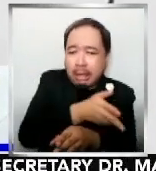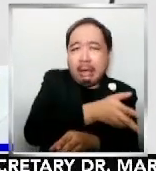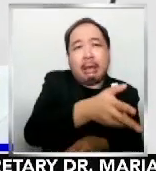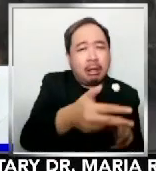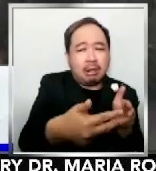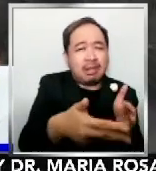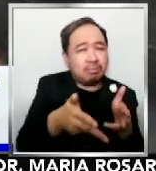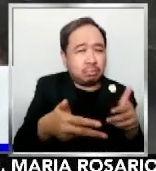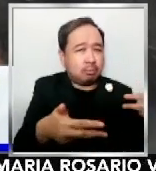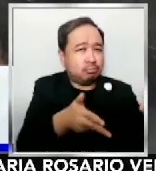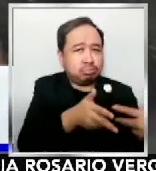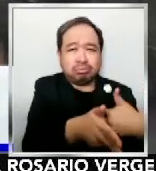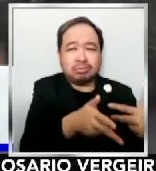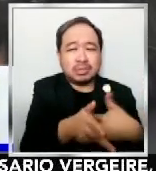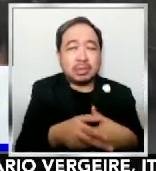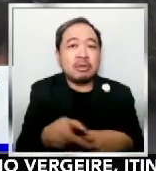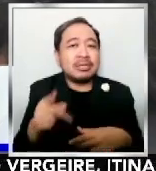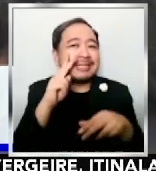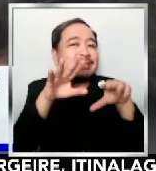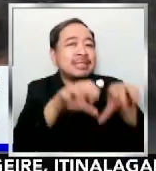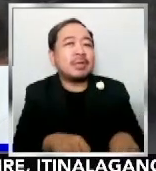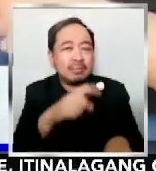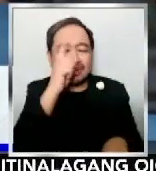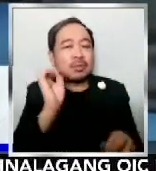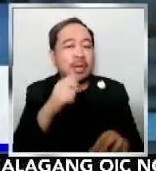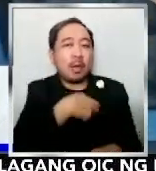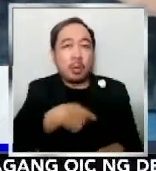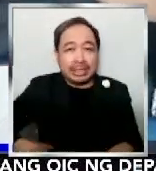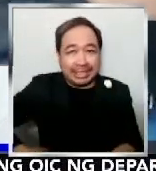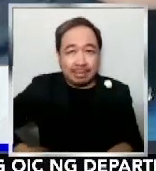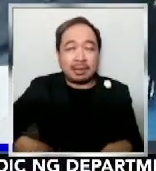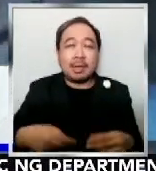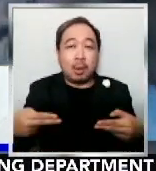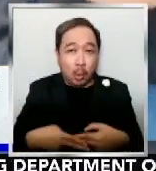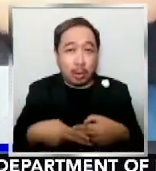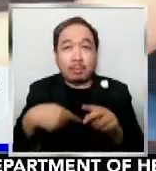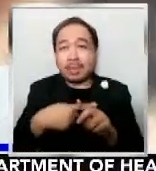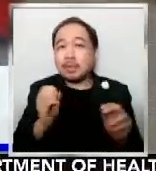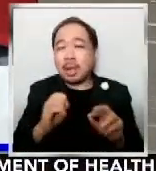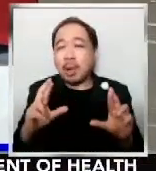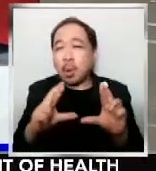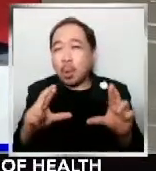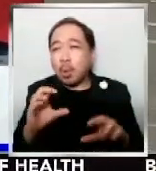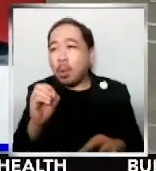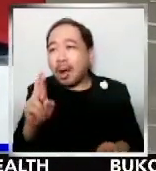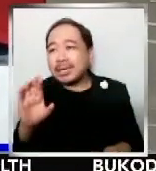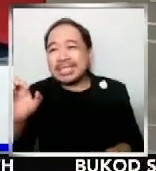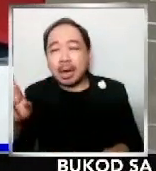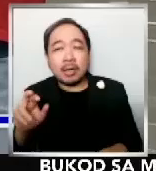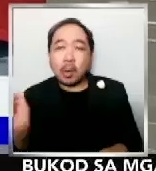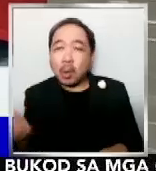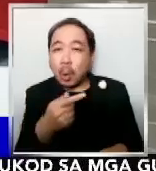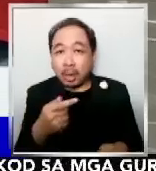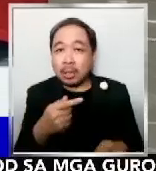driver dahil hindi naka-seatbelt at walang dalang OR at CR. Pinababa naman ang lahat ng sakay ng ambulansya. Karaniwan na para sa mga